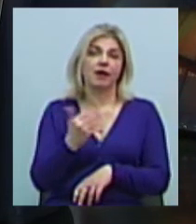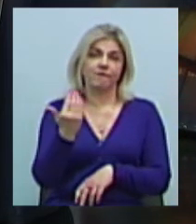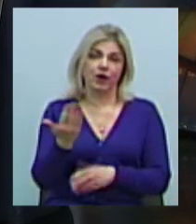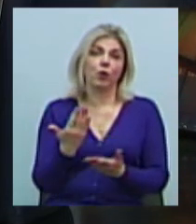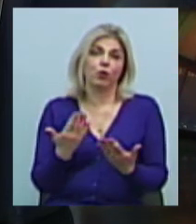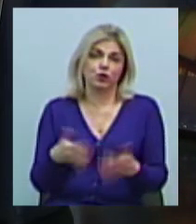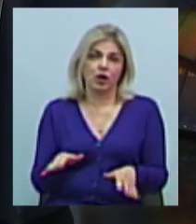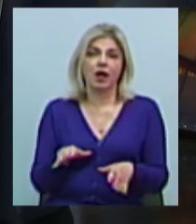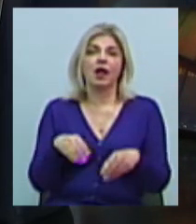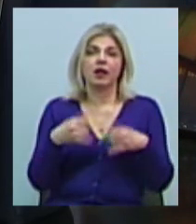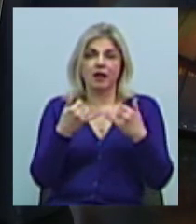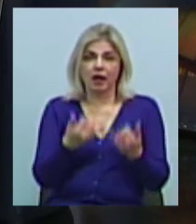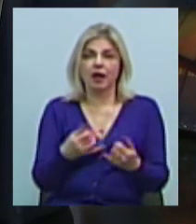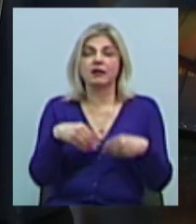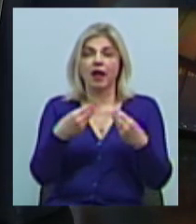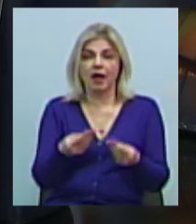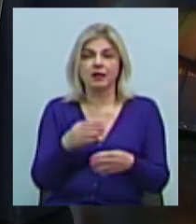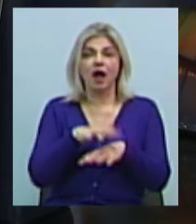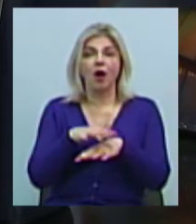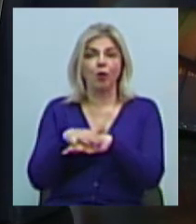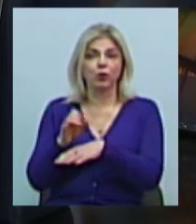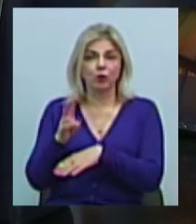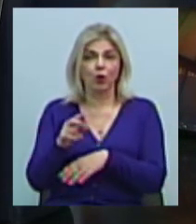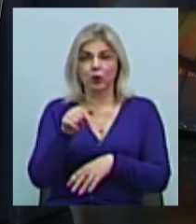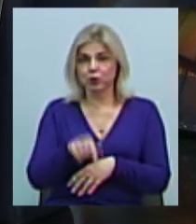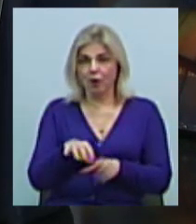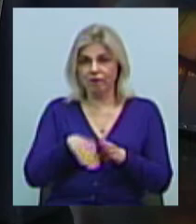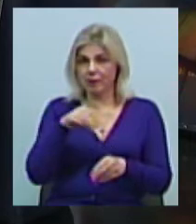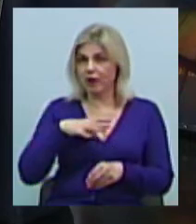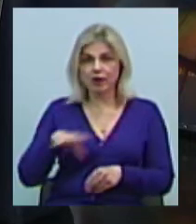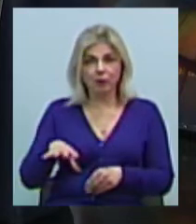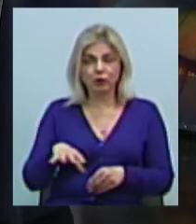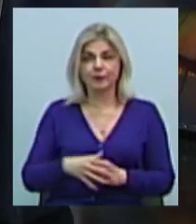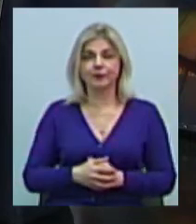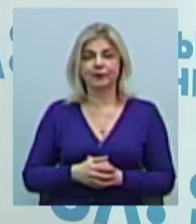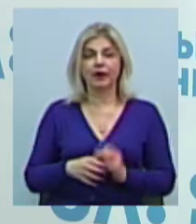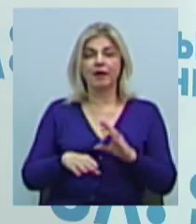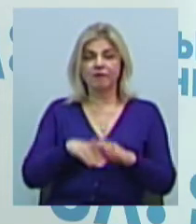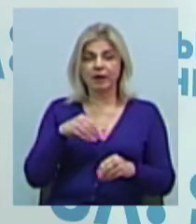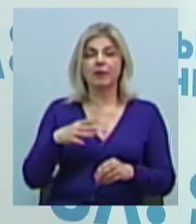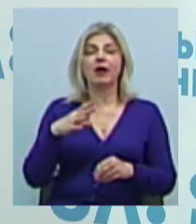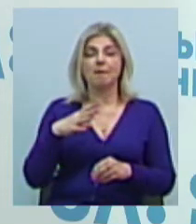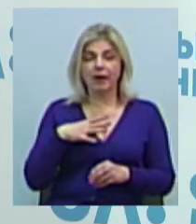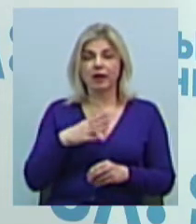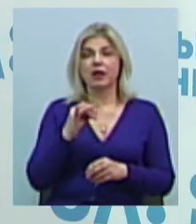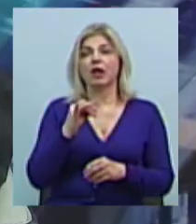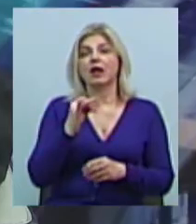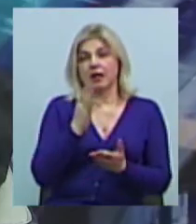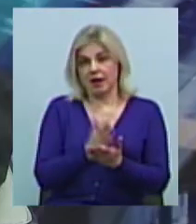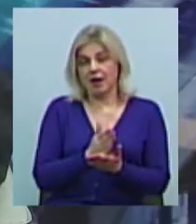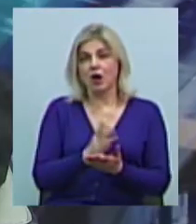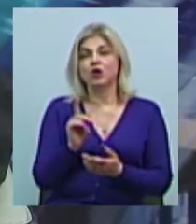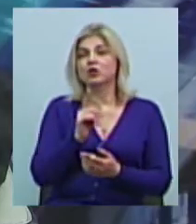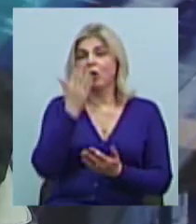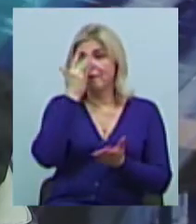і надаєте рахунки, тобто тут вибору не було? Вибір є і був, але з метою